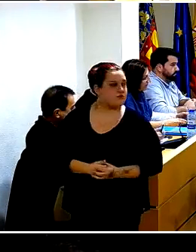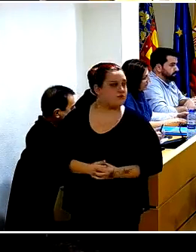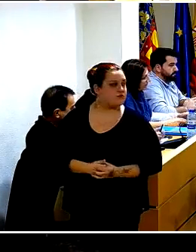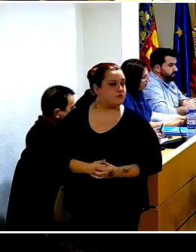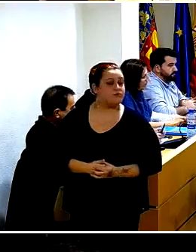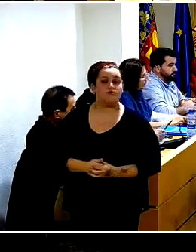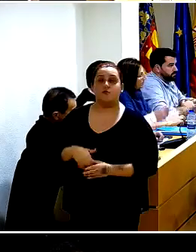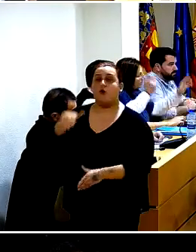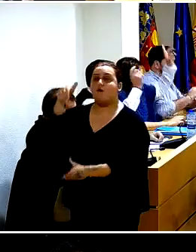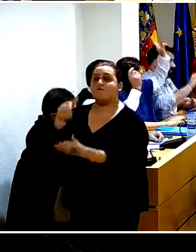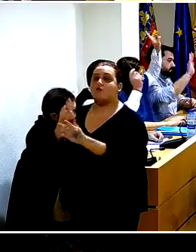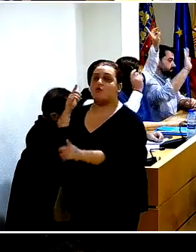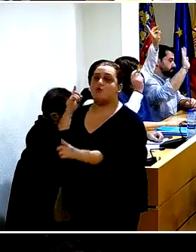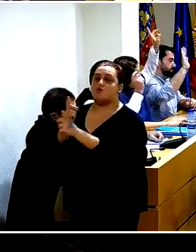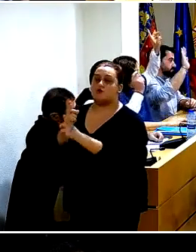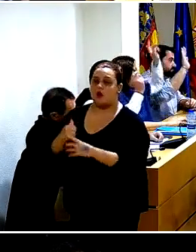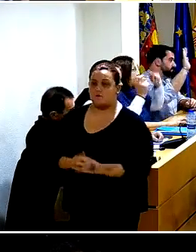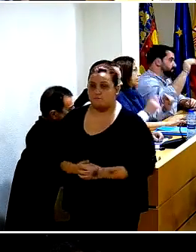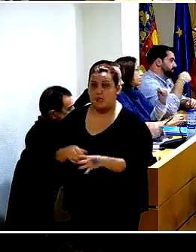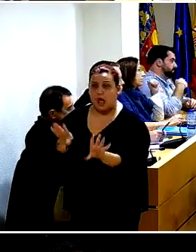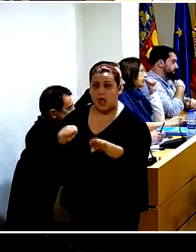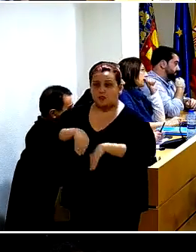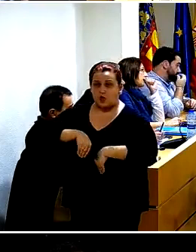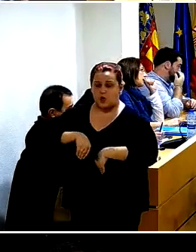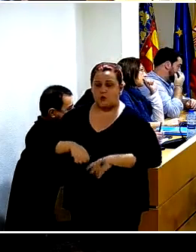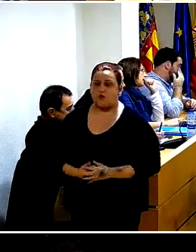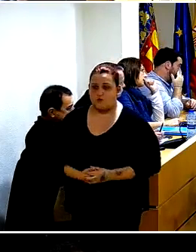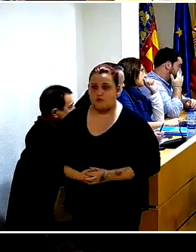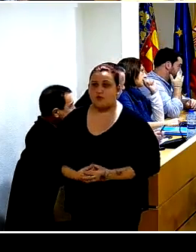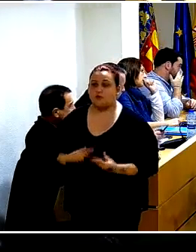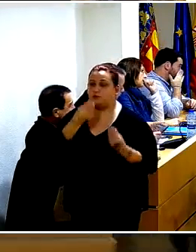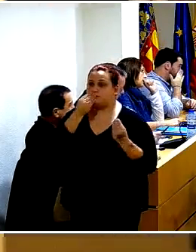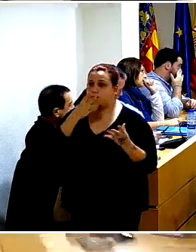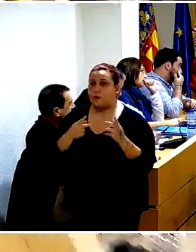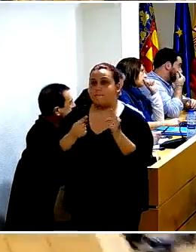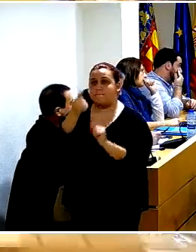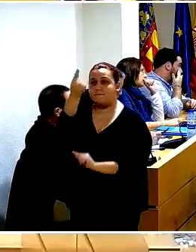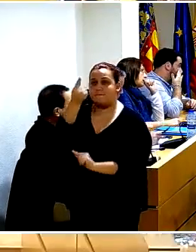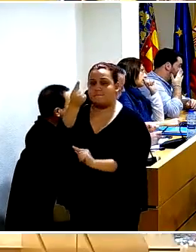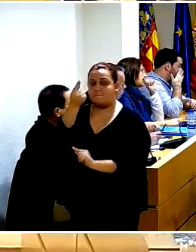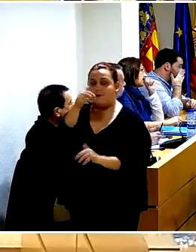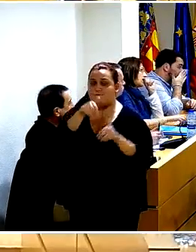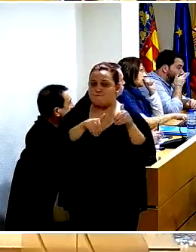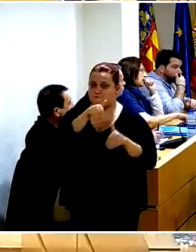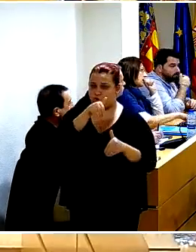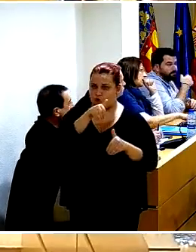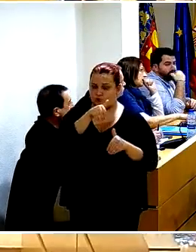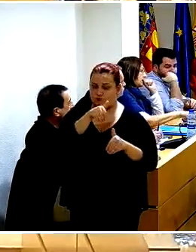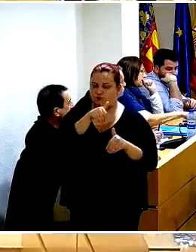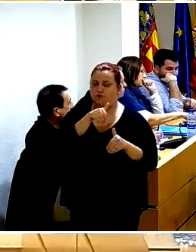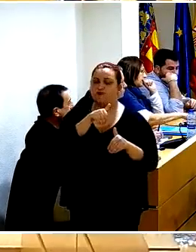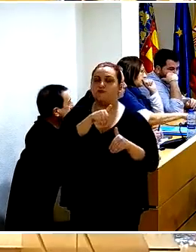Vots en contra i abstencions. Vale, pues queda aprovat amb els vots a favor